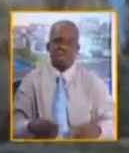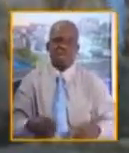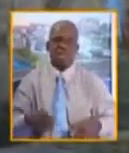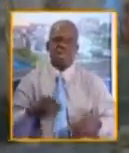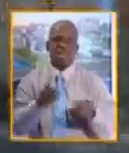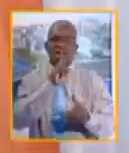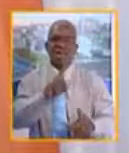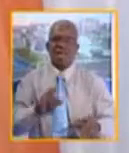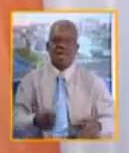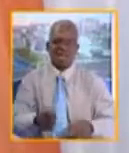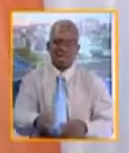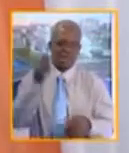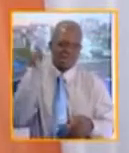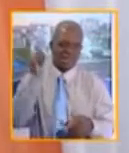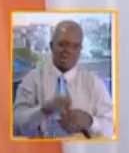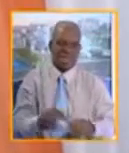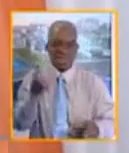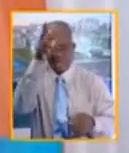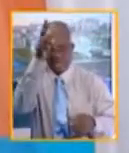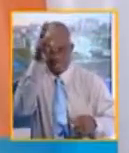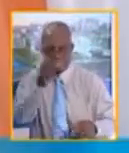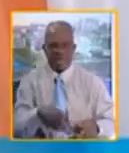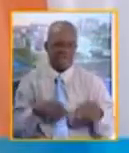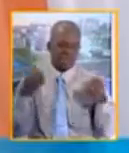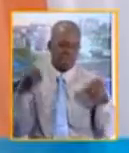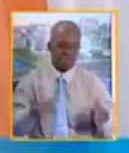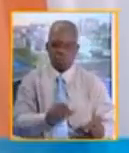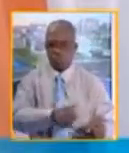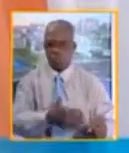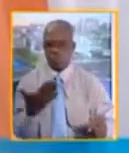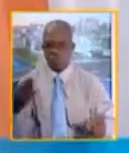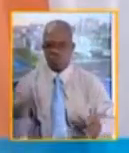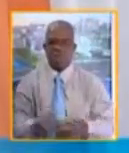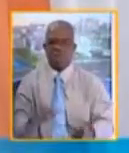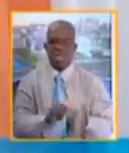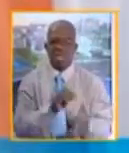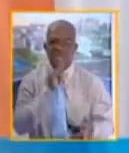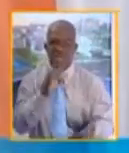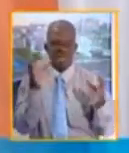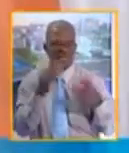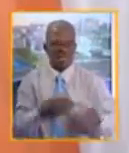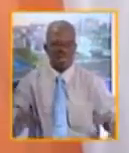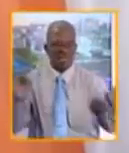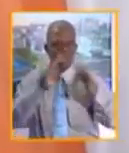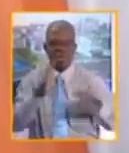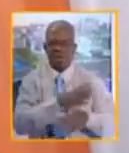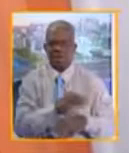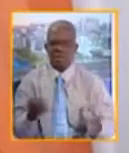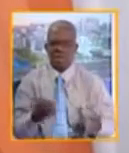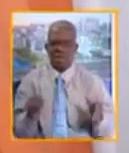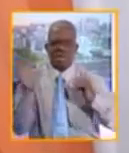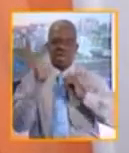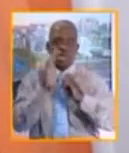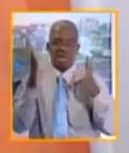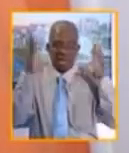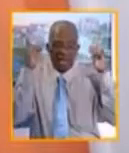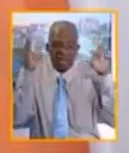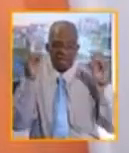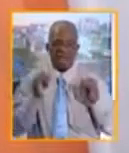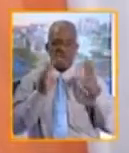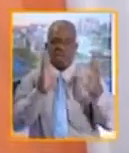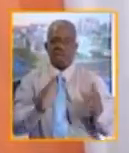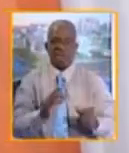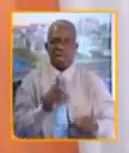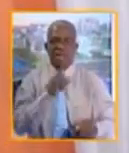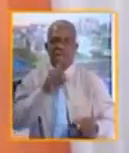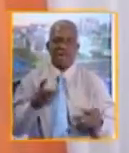ivoirienne fascine. Je trouve très utile que cette expérience ivoirienne considérée comme un succès puisse contribuer